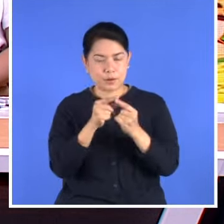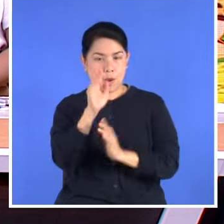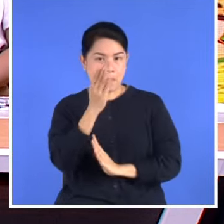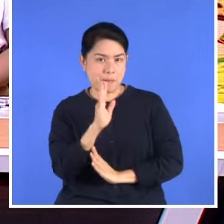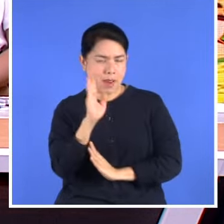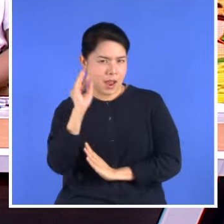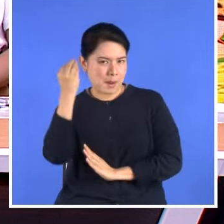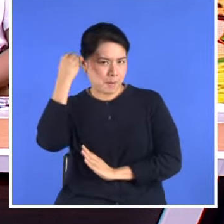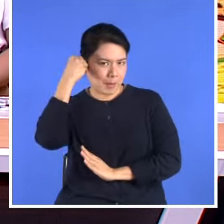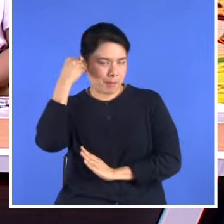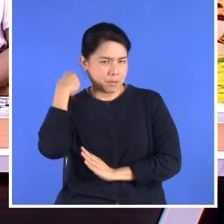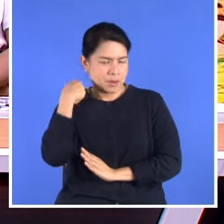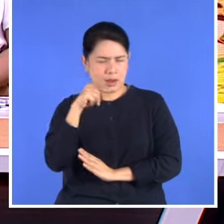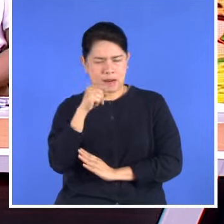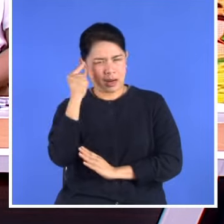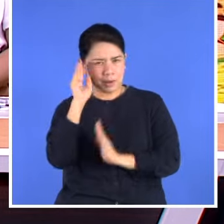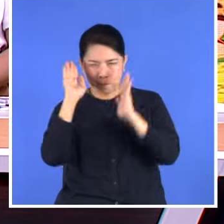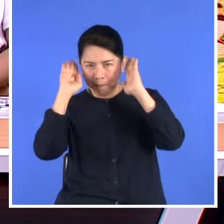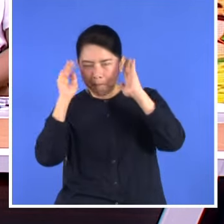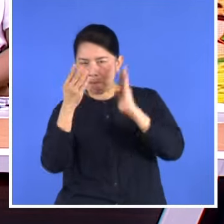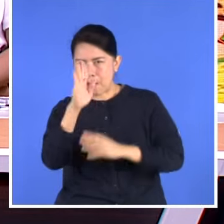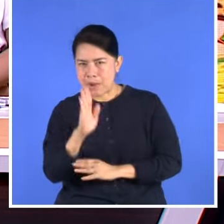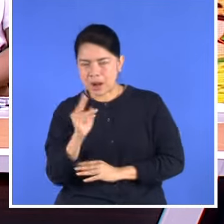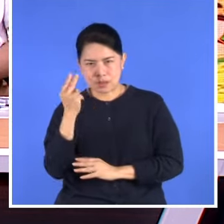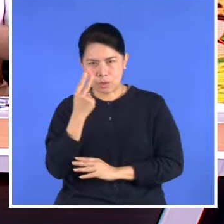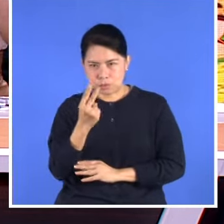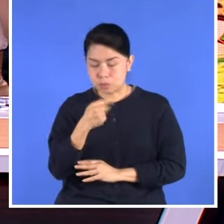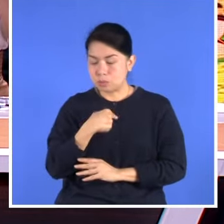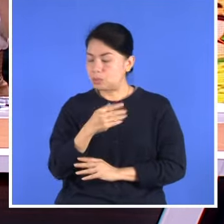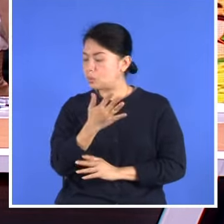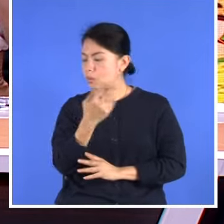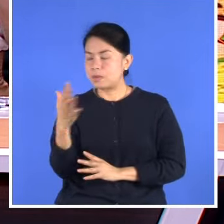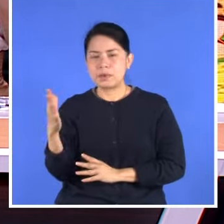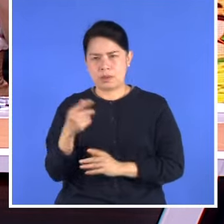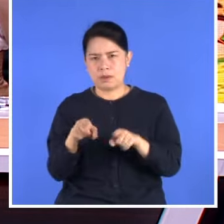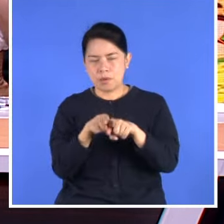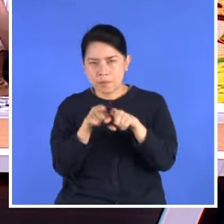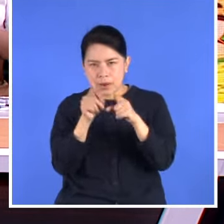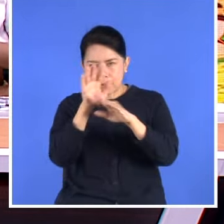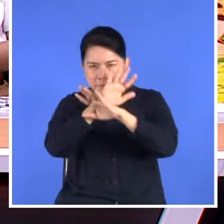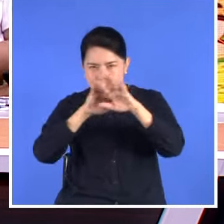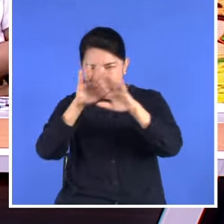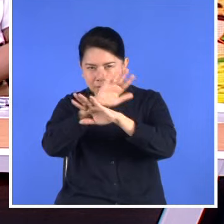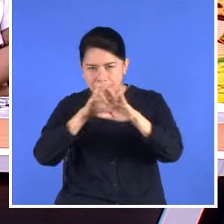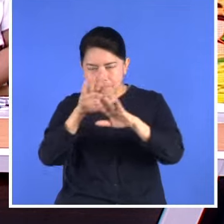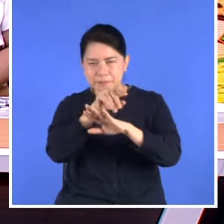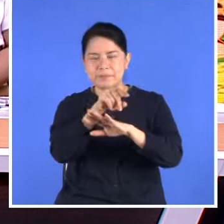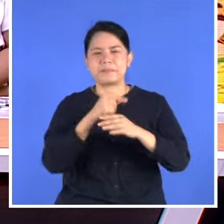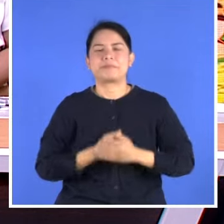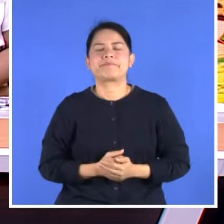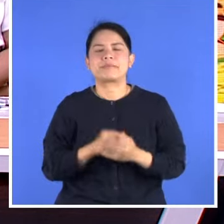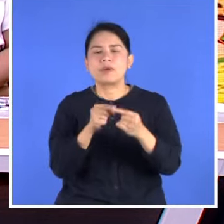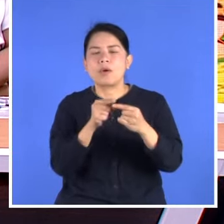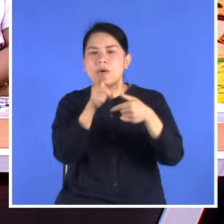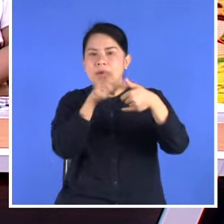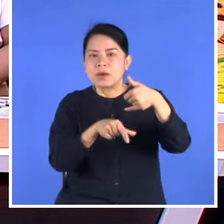งจะเข้าใจว่าพอเอาใบไม้ทัดหูปั๊บเนี่ยนะครับเจ้าของจะมองไม่เห็น อ๋อเหมือนแบบอำพรางตัว ใช่ขณะที่เข้าไปปฏิบัติการขโมยของชาวบ้